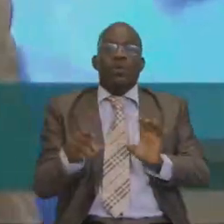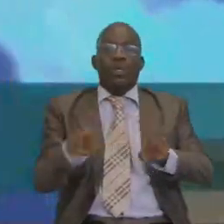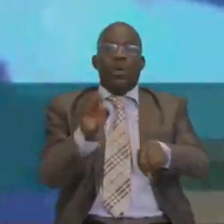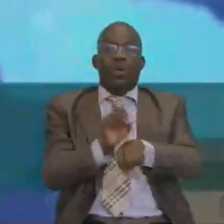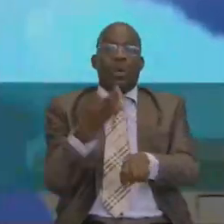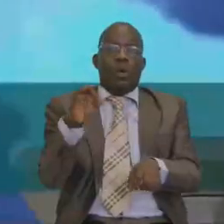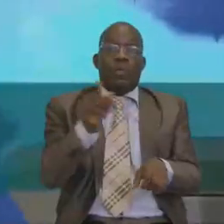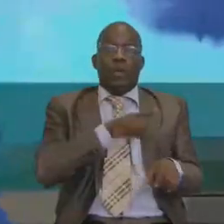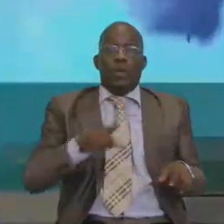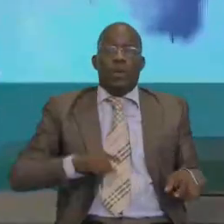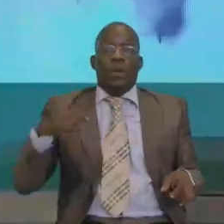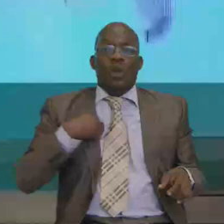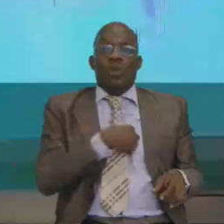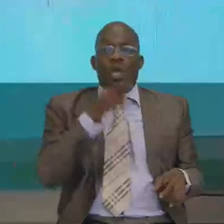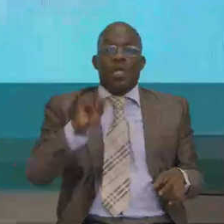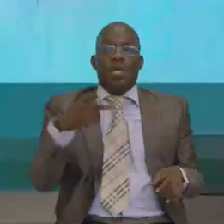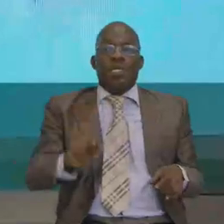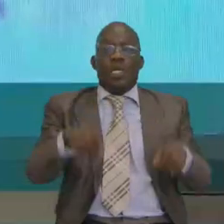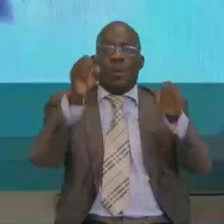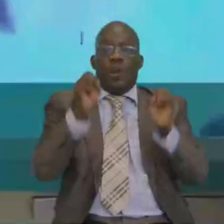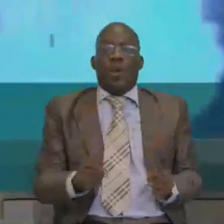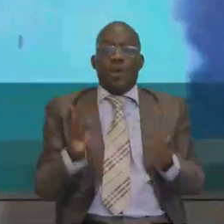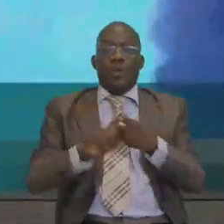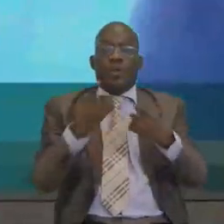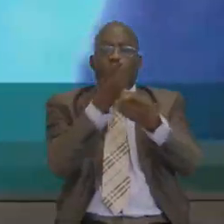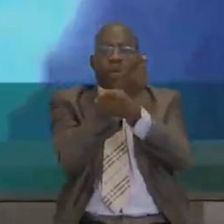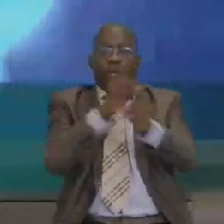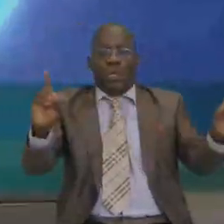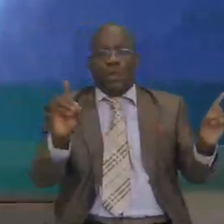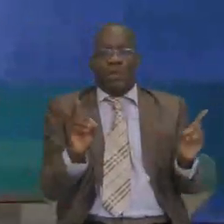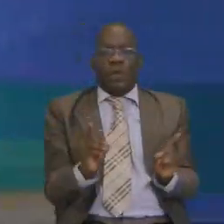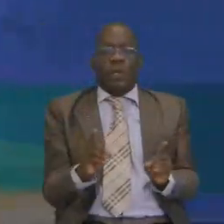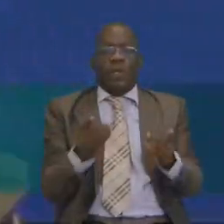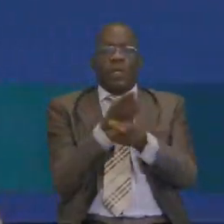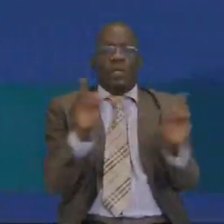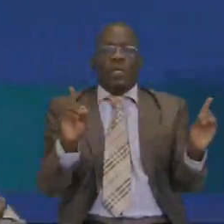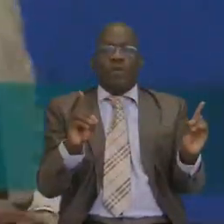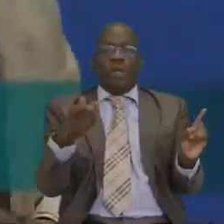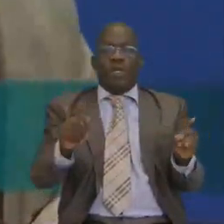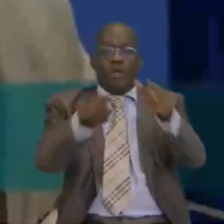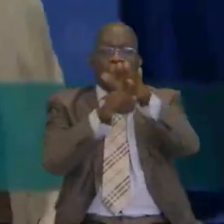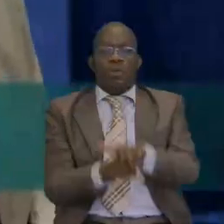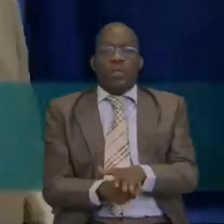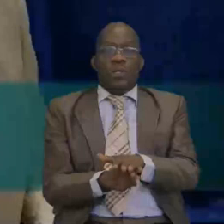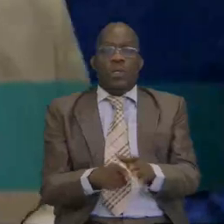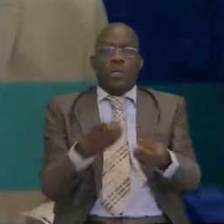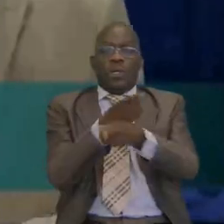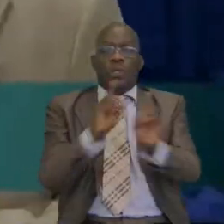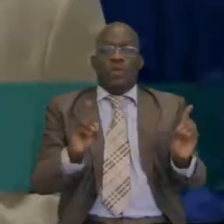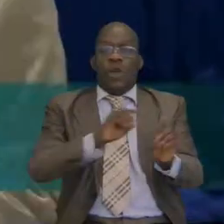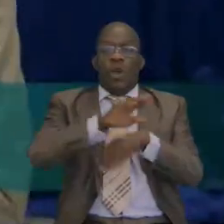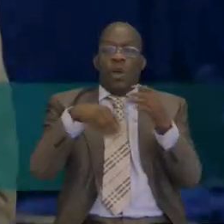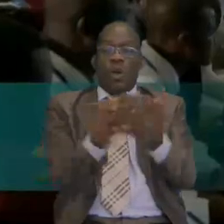Seigneur. Nous avons besoin de la puissance pour délivrer. Délivrer les opprimés.